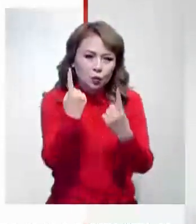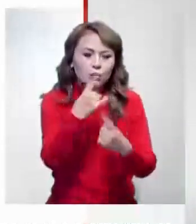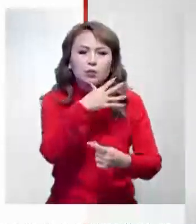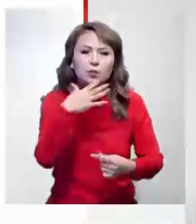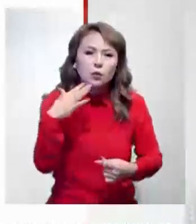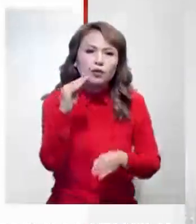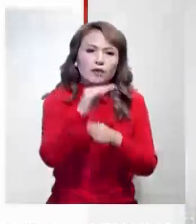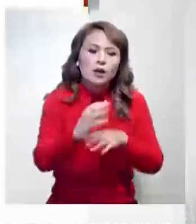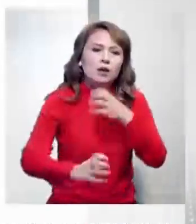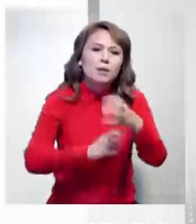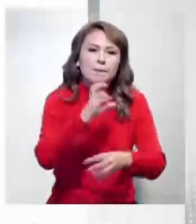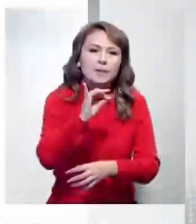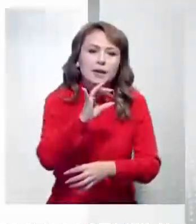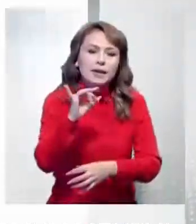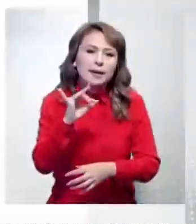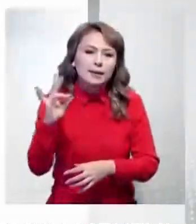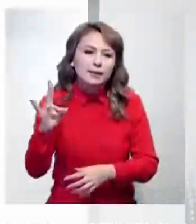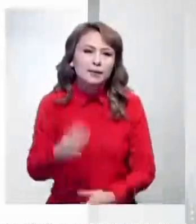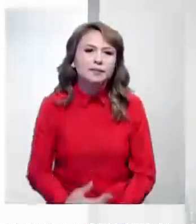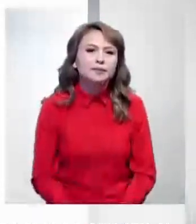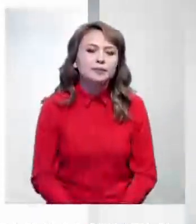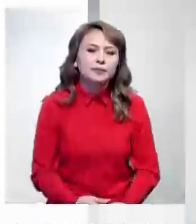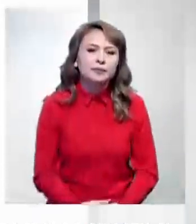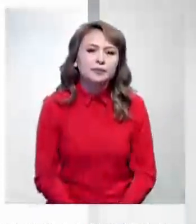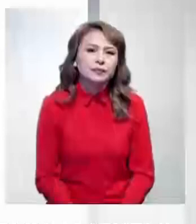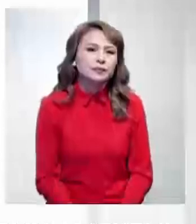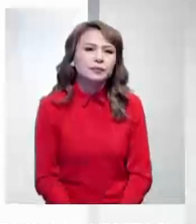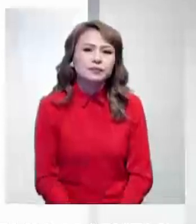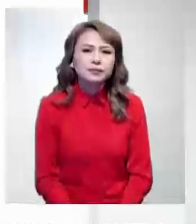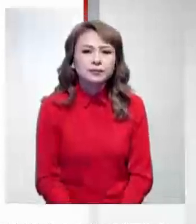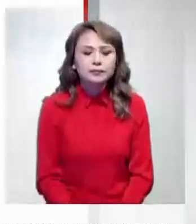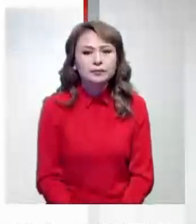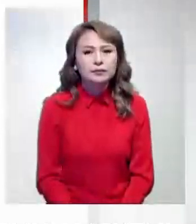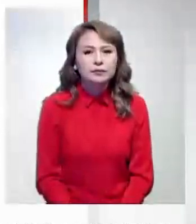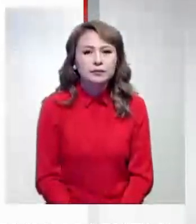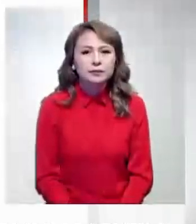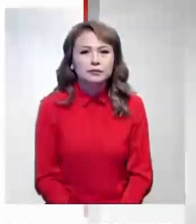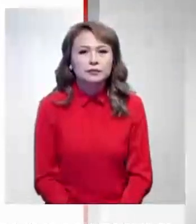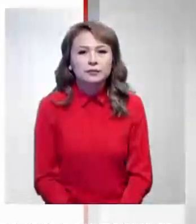халықаралық BNN Breaking басылымы. Фариза Жанғанаева, хабар 24.